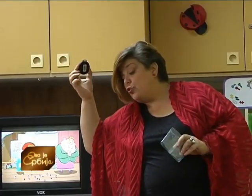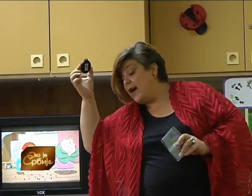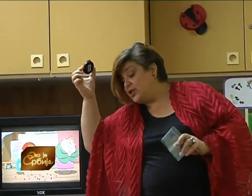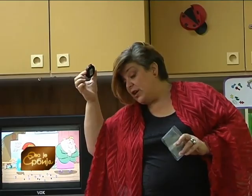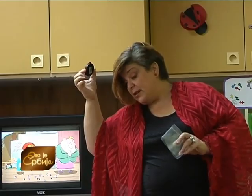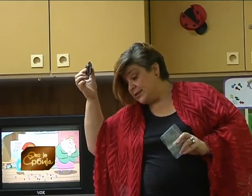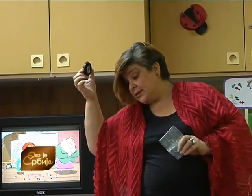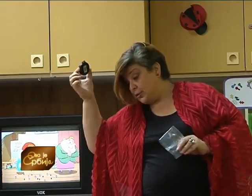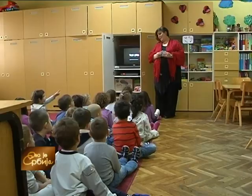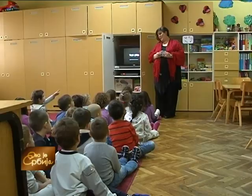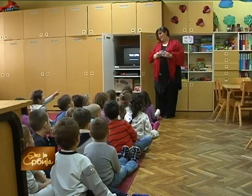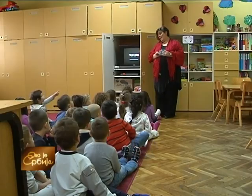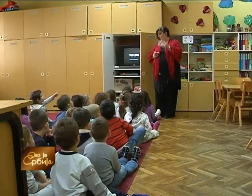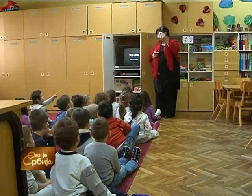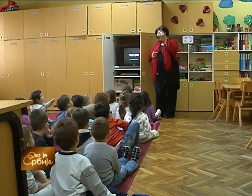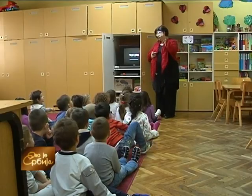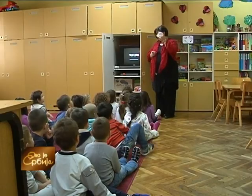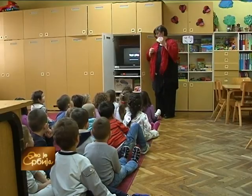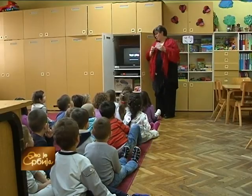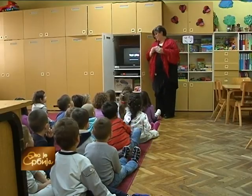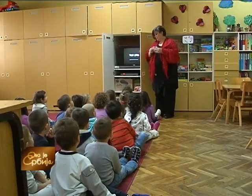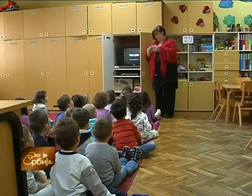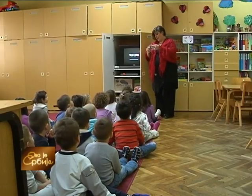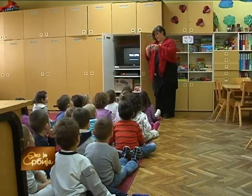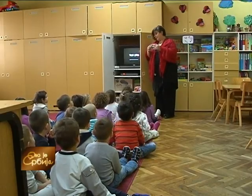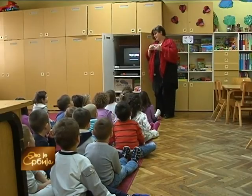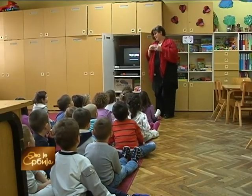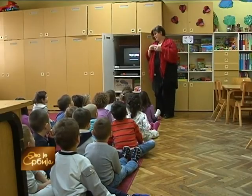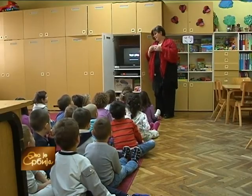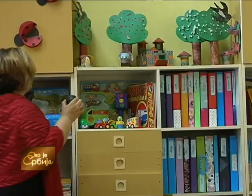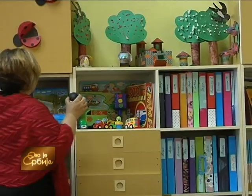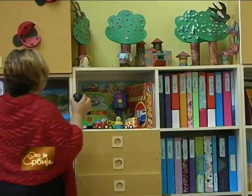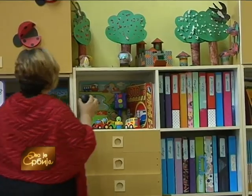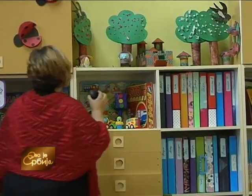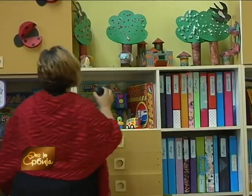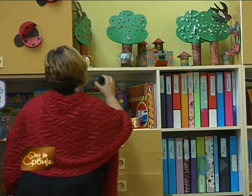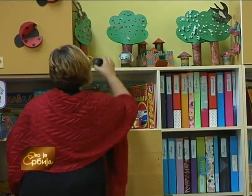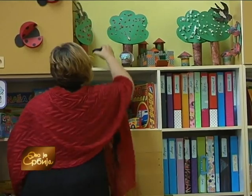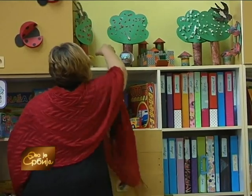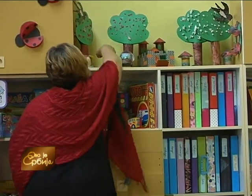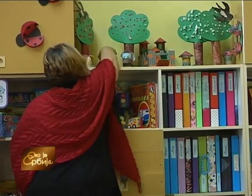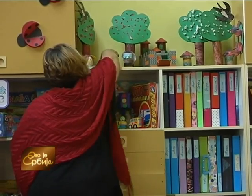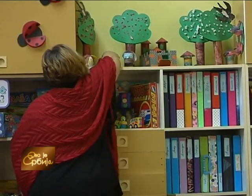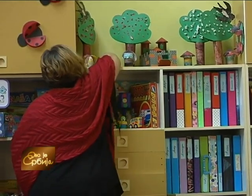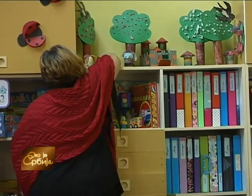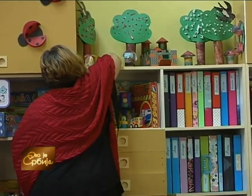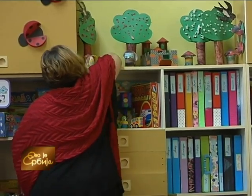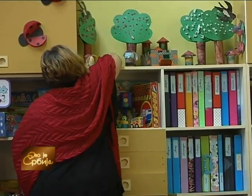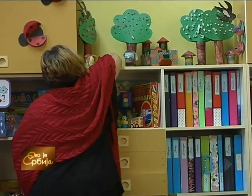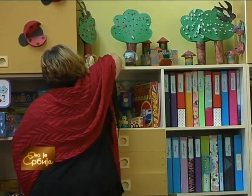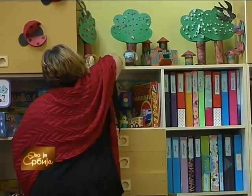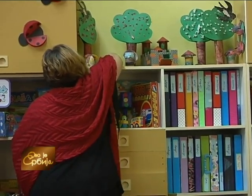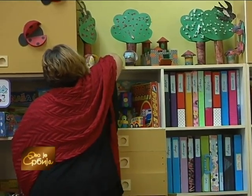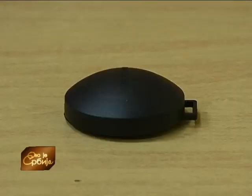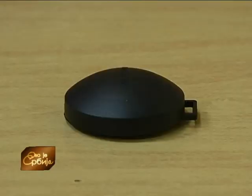doza radona u zatvorenom prostoru je 400 bekirela po kubnom metru. Detektor za merenje ovog gasa je bezopasan za rukovanje i